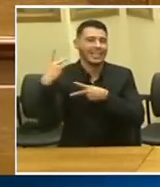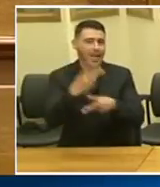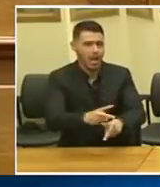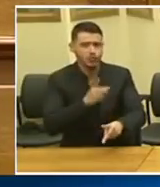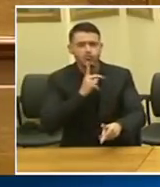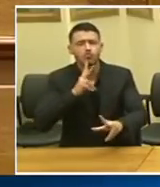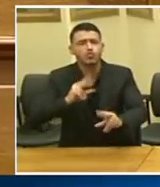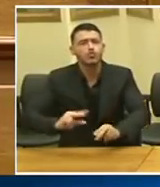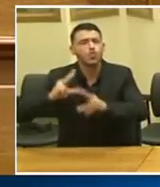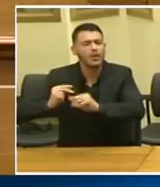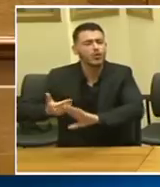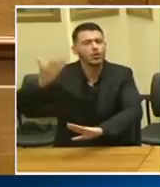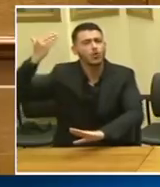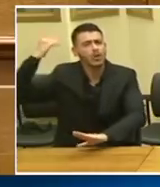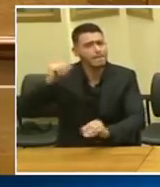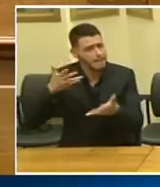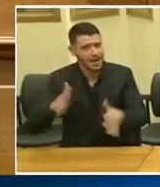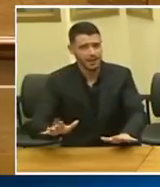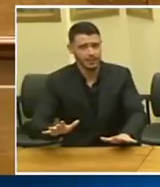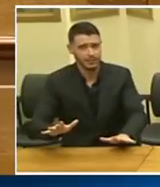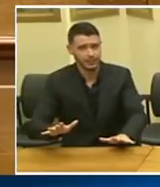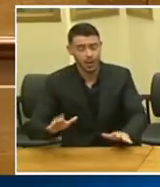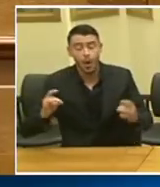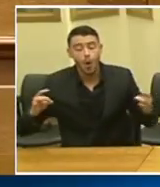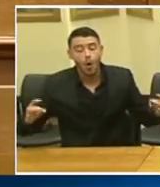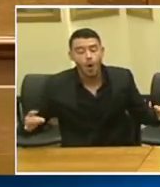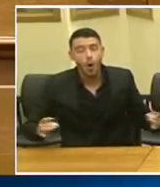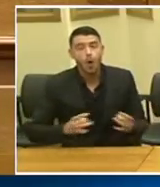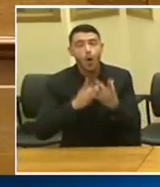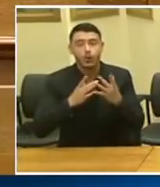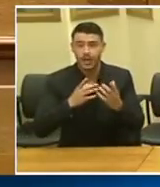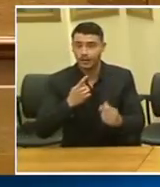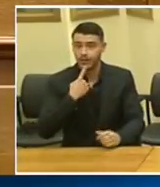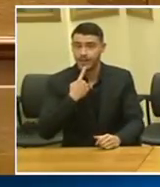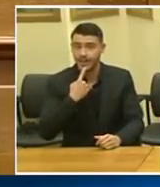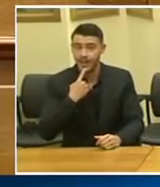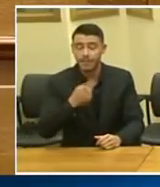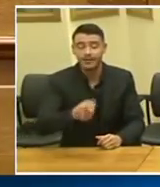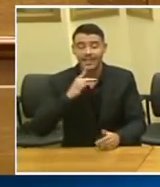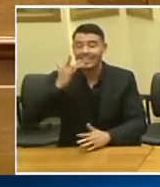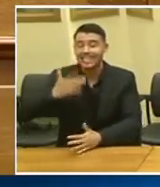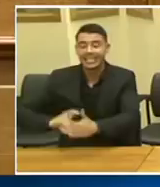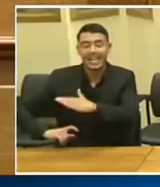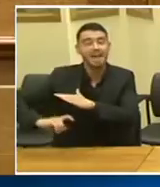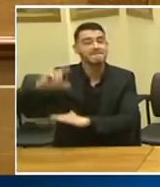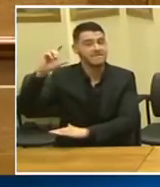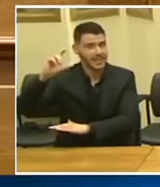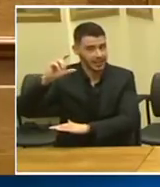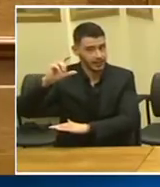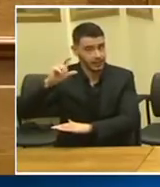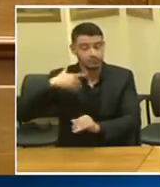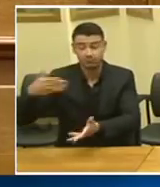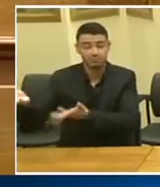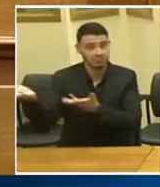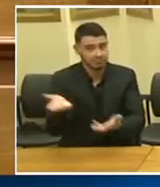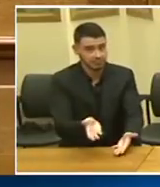καταλάβει λαθρομετανάστες. Όταν λοιπόν κατ' επίφαση μάχεσαι τη Χρυσή Αυγή και φέρνεις μέσα στα σαλόνια